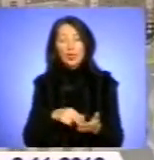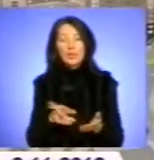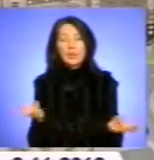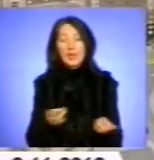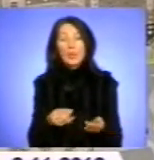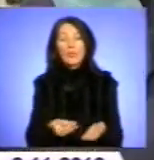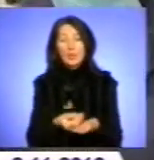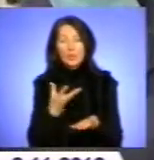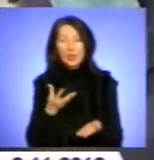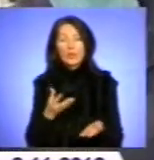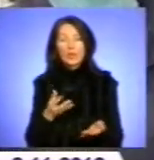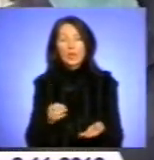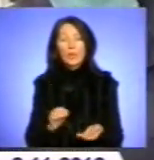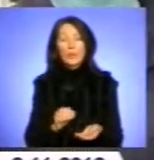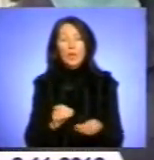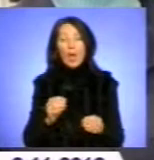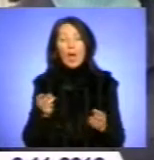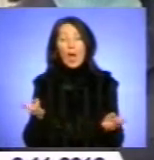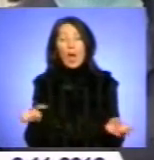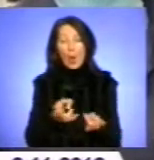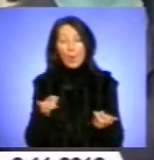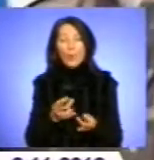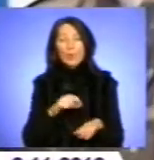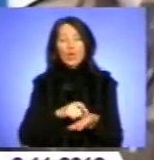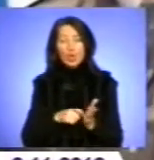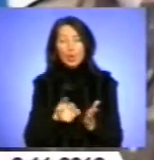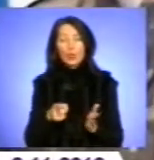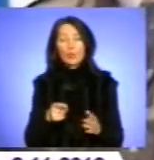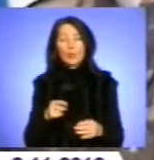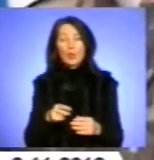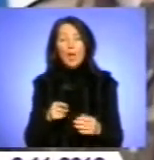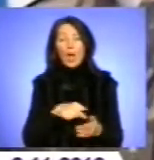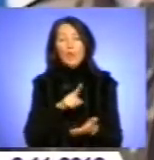зараз будівельна галузь завантажена лише на 30-40%. Вопрос